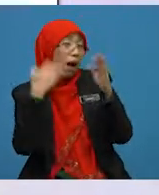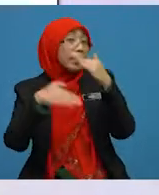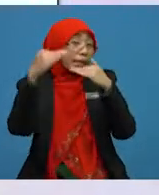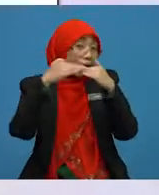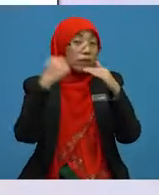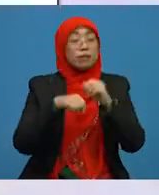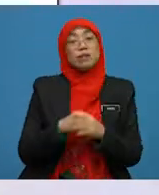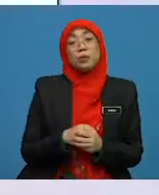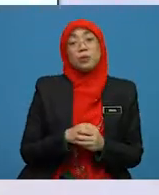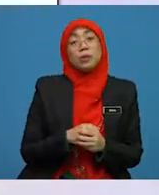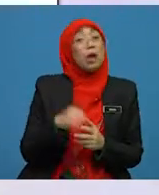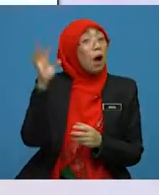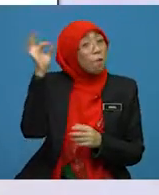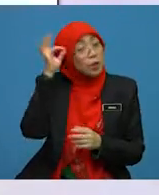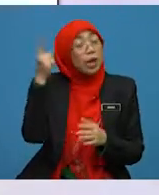diberikan.